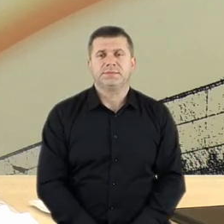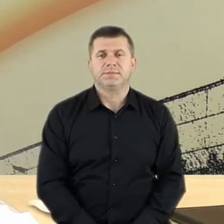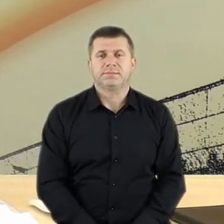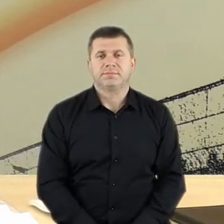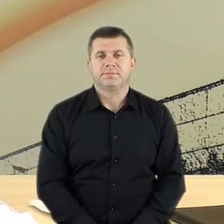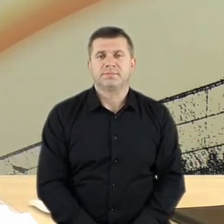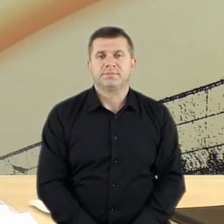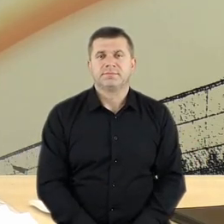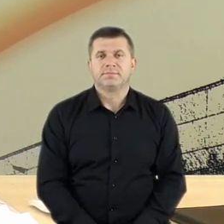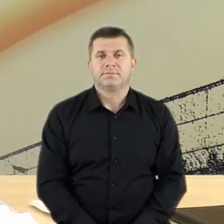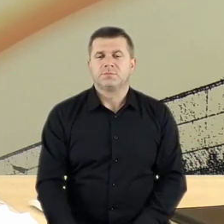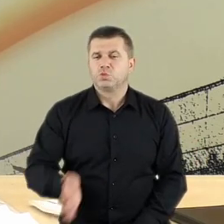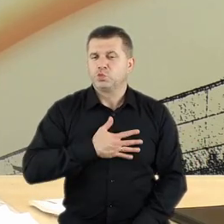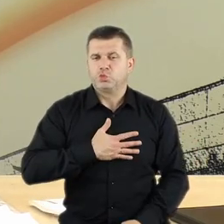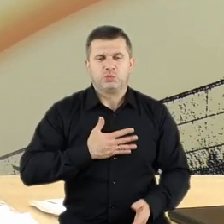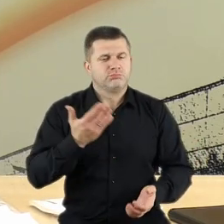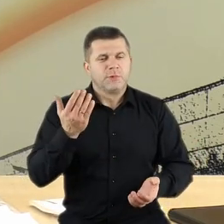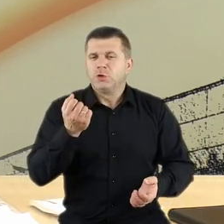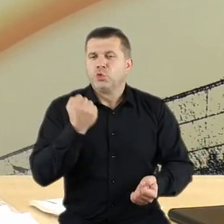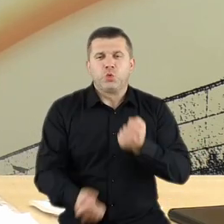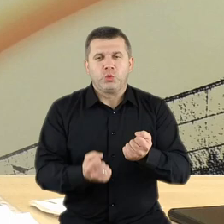naprawdę trudno jest porównać